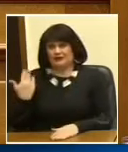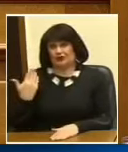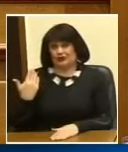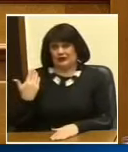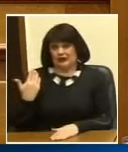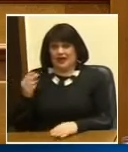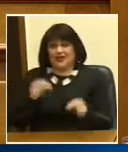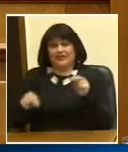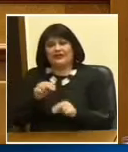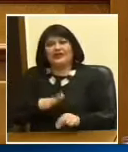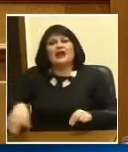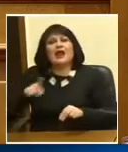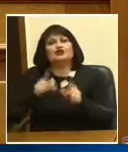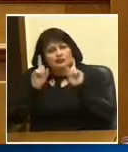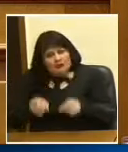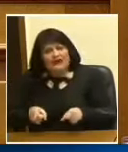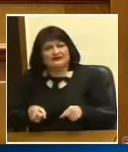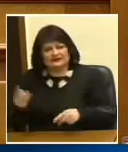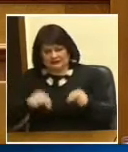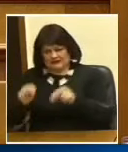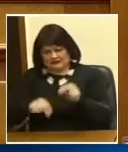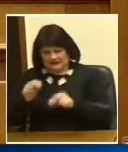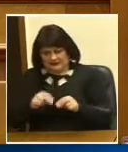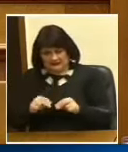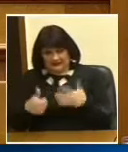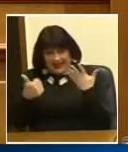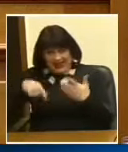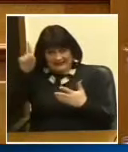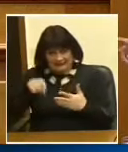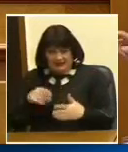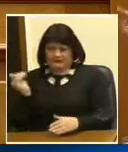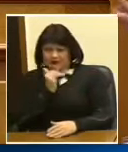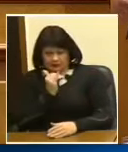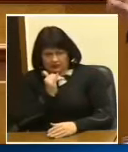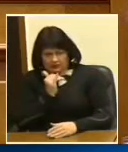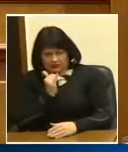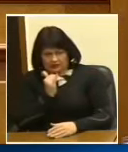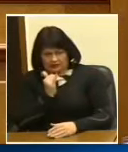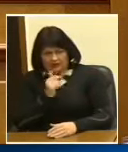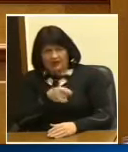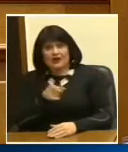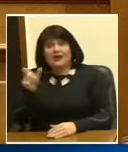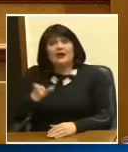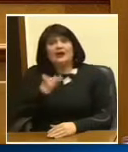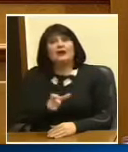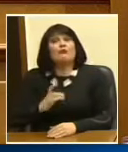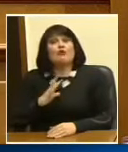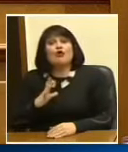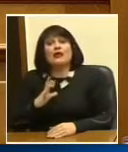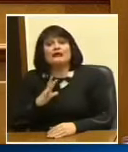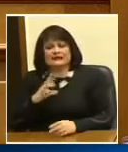δημοψήφισμα, το οποίο διεξήχθη μόλις μέσα σε 6 μέρες, όταν εξωθήσατε τους πολίτες